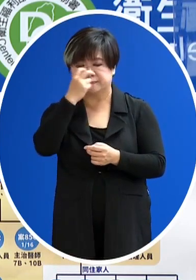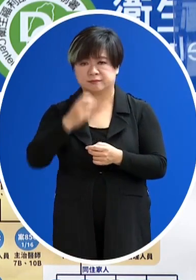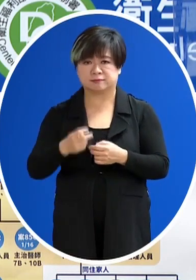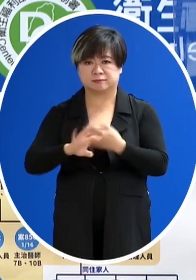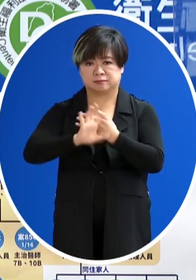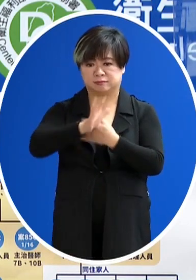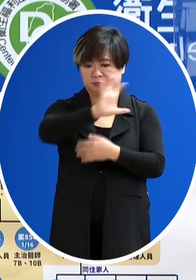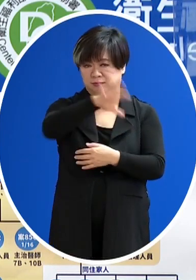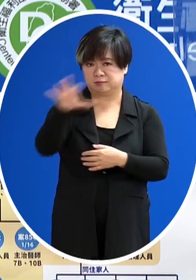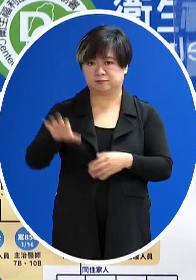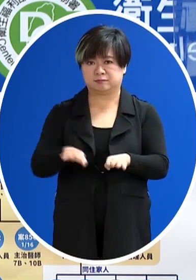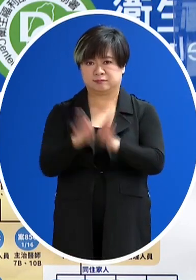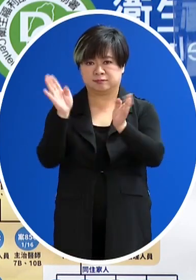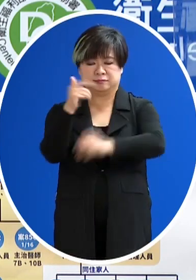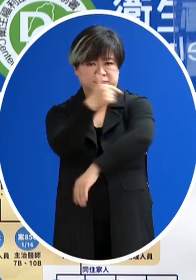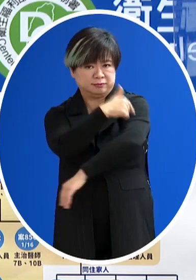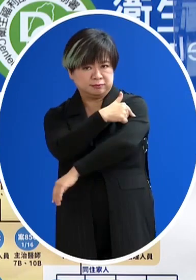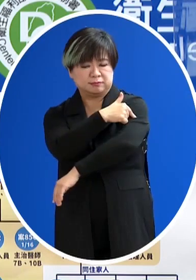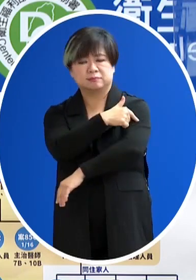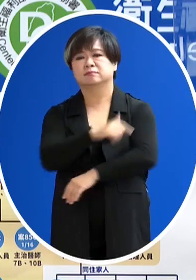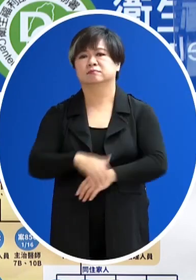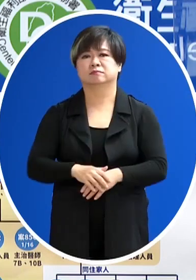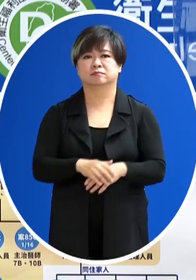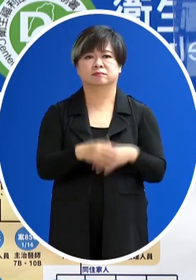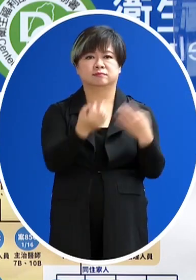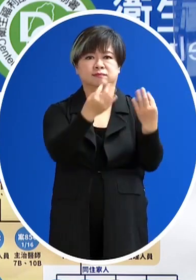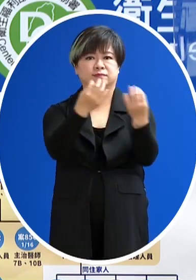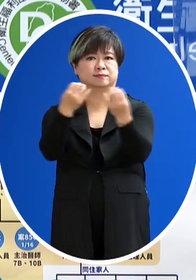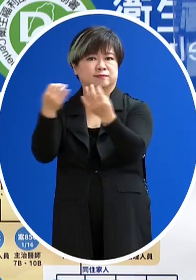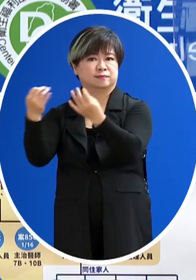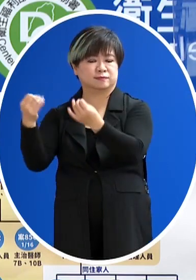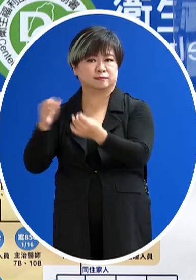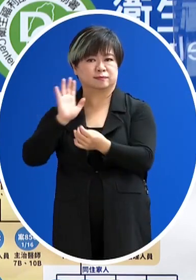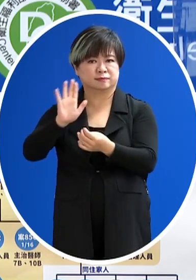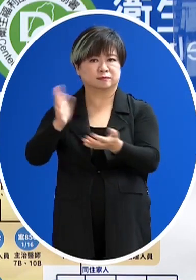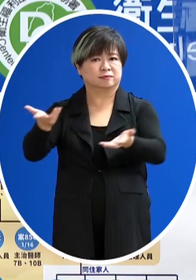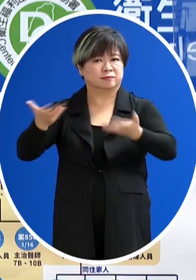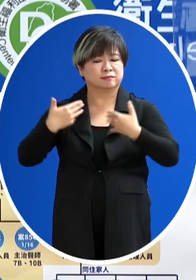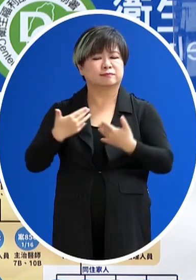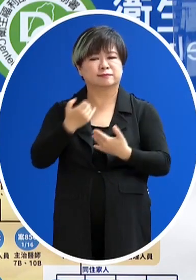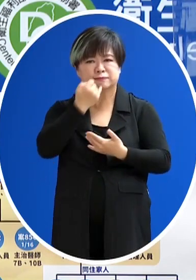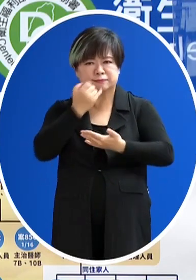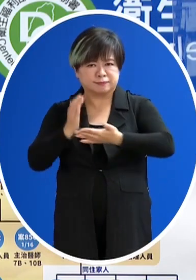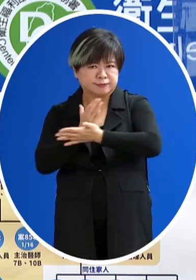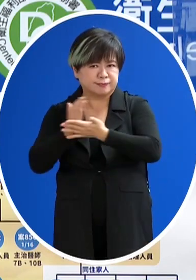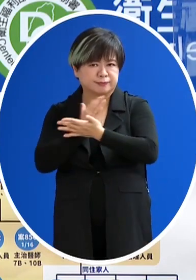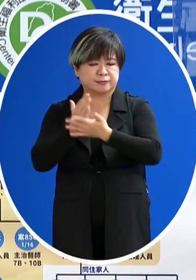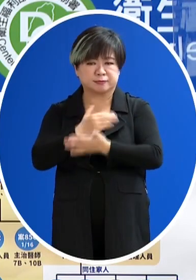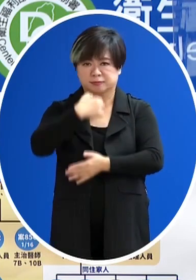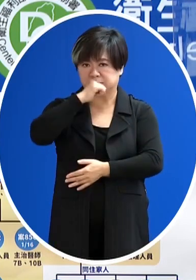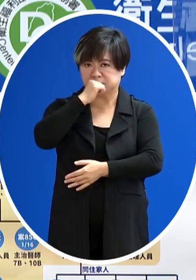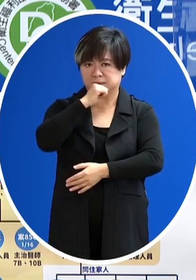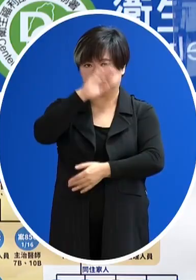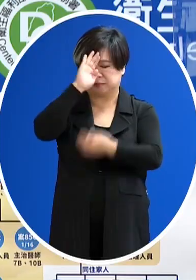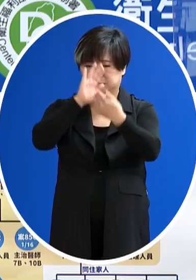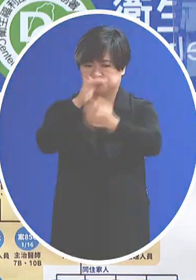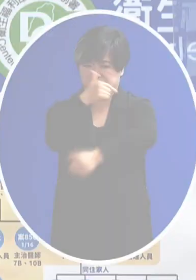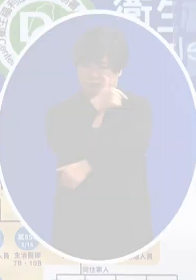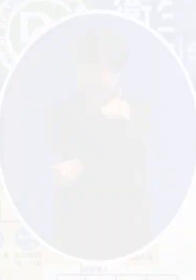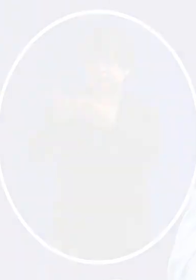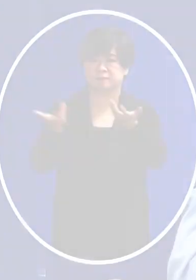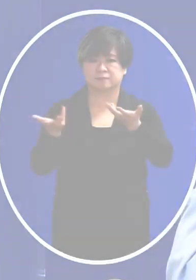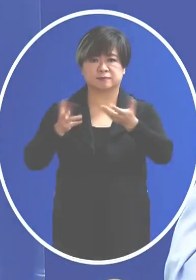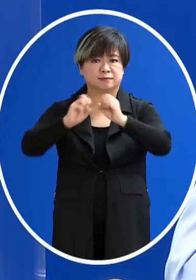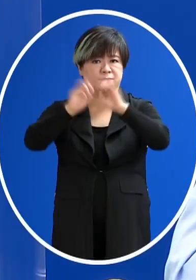国家开始在打。好，那有相关的数据可以让我们在检讨我们整体的疫苗的政策应该能够更精